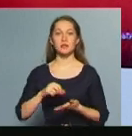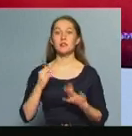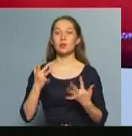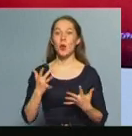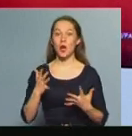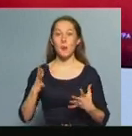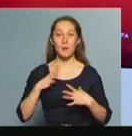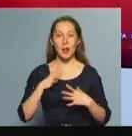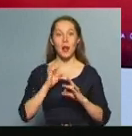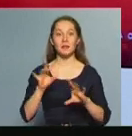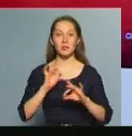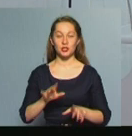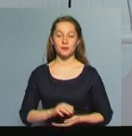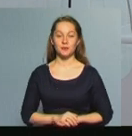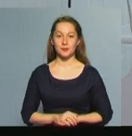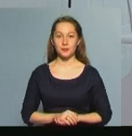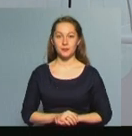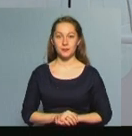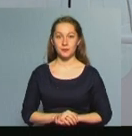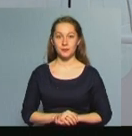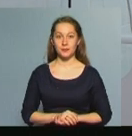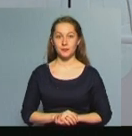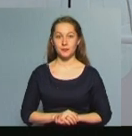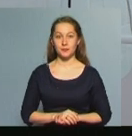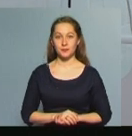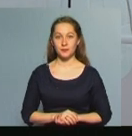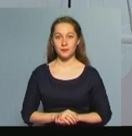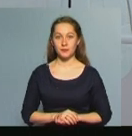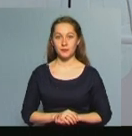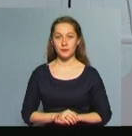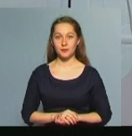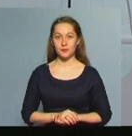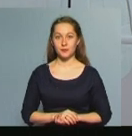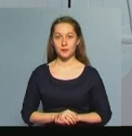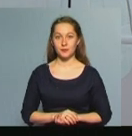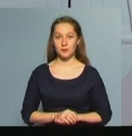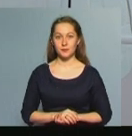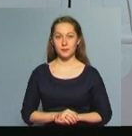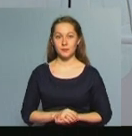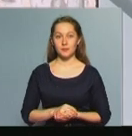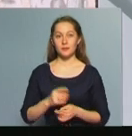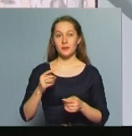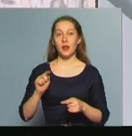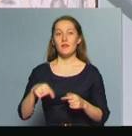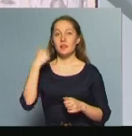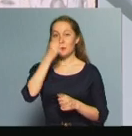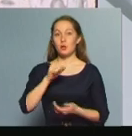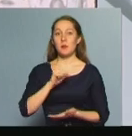наши корреспонденты. Голова не болит, тошноты, рвоты нету. В этом году